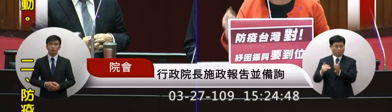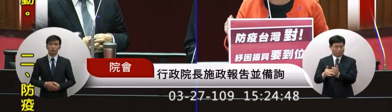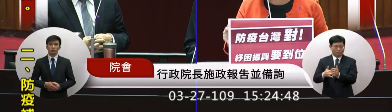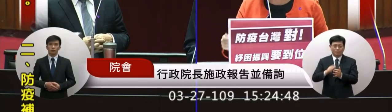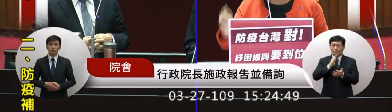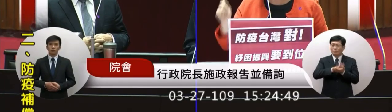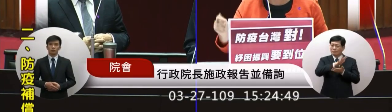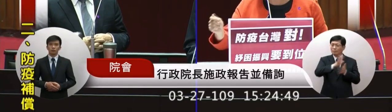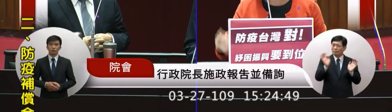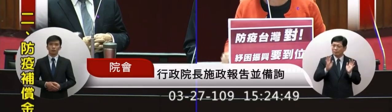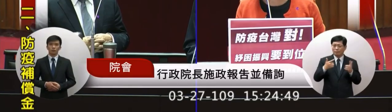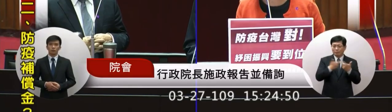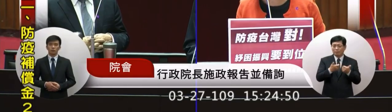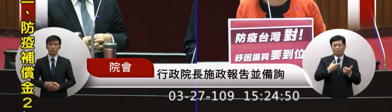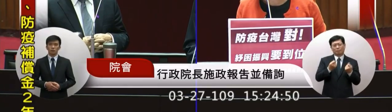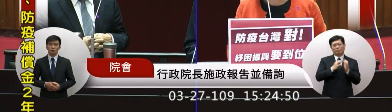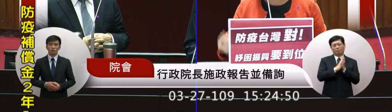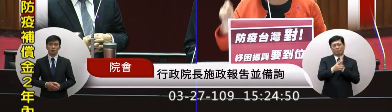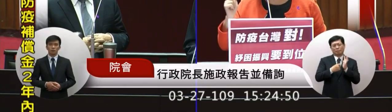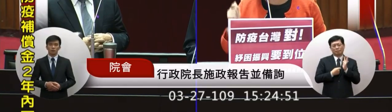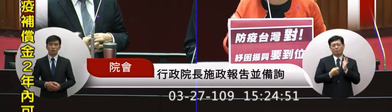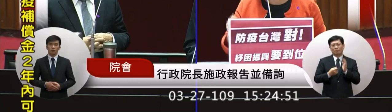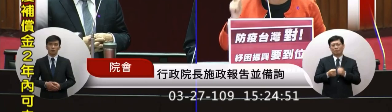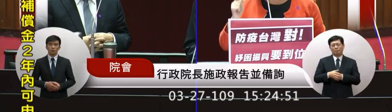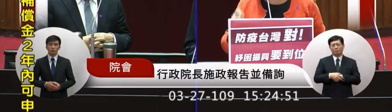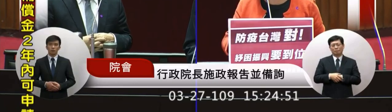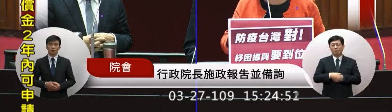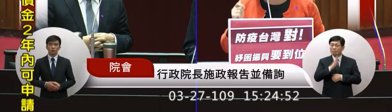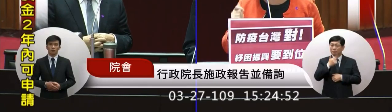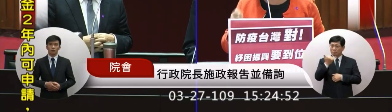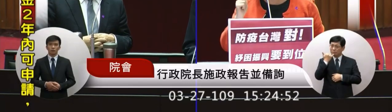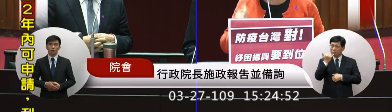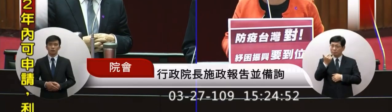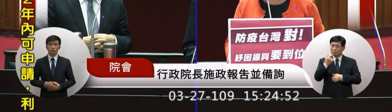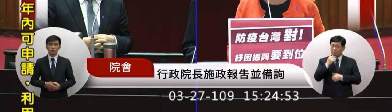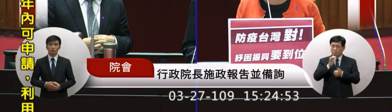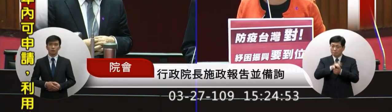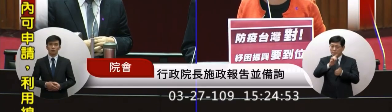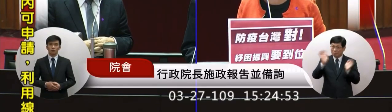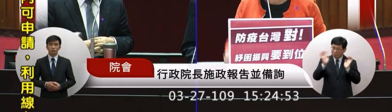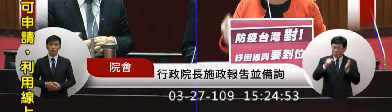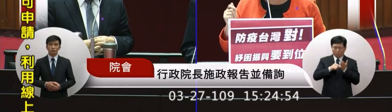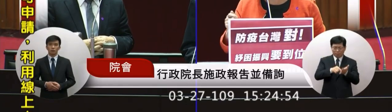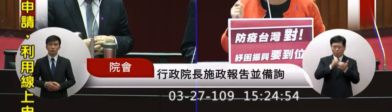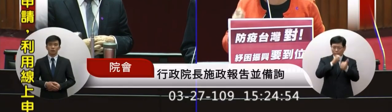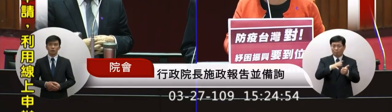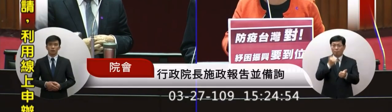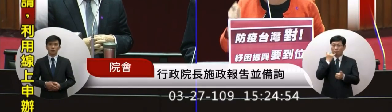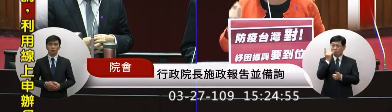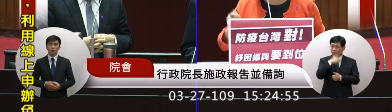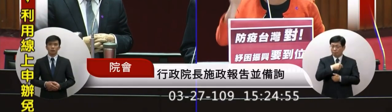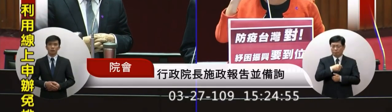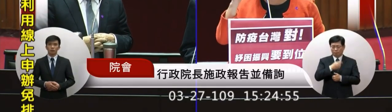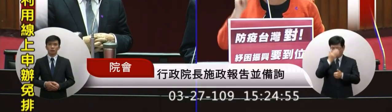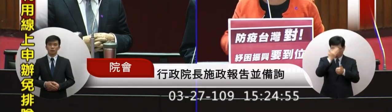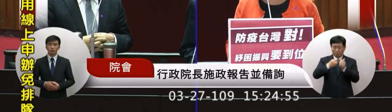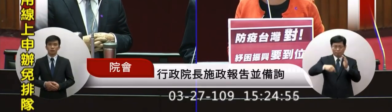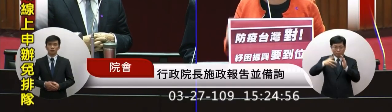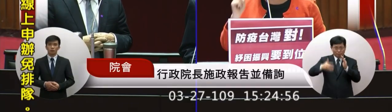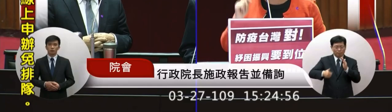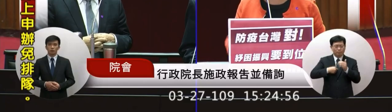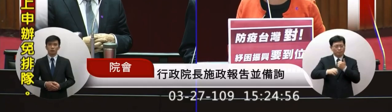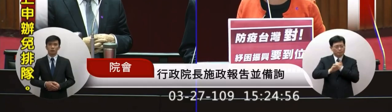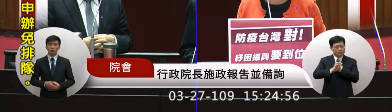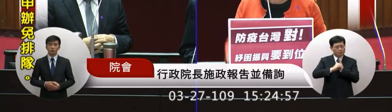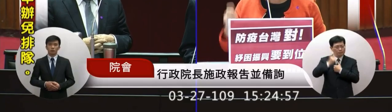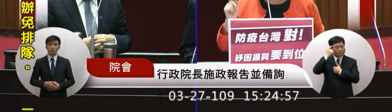是我为了孩子，我还是要去排队，所以我是不是可以为这些孩子请命？有没有可能请院长思量一下，